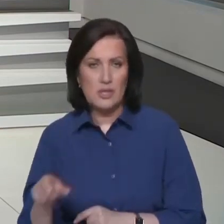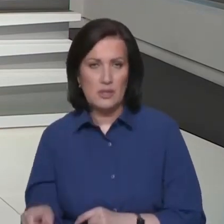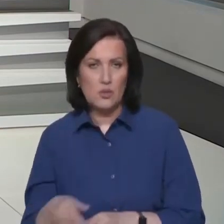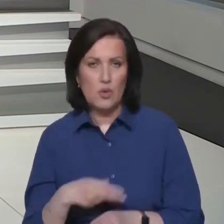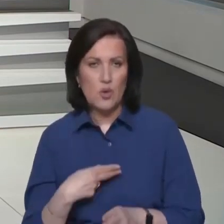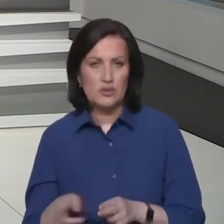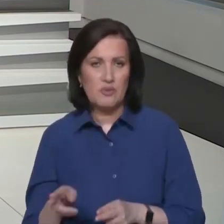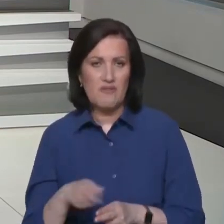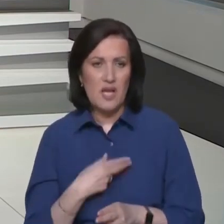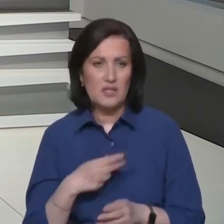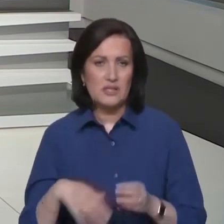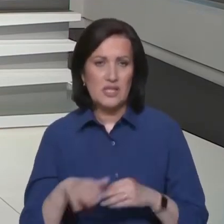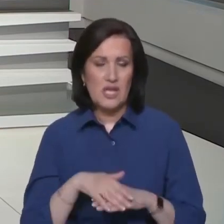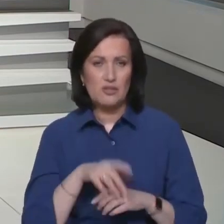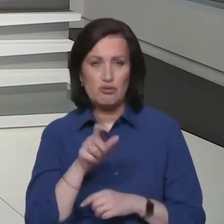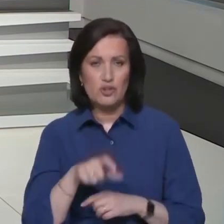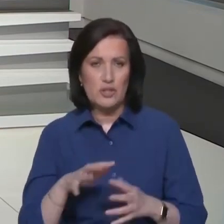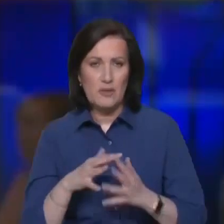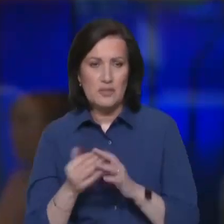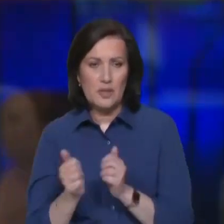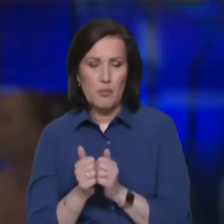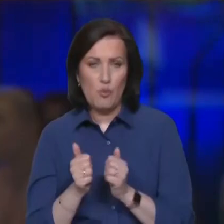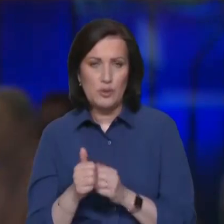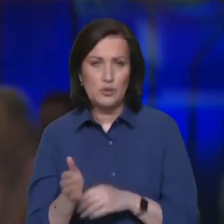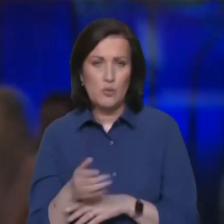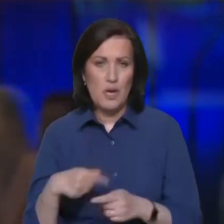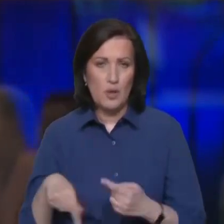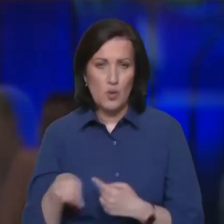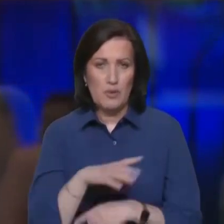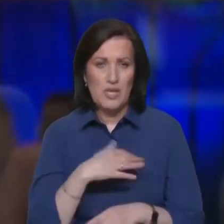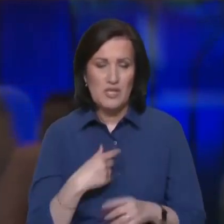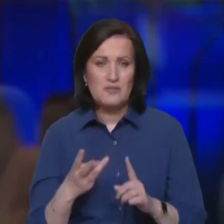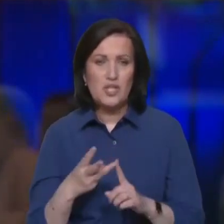розправляються над жителями сіл поблизу Маріуполя, і це триває вже третій тиждень.